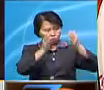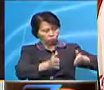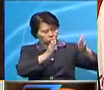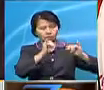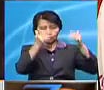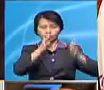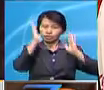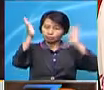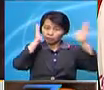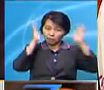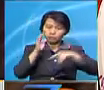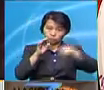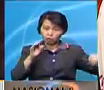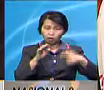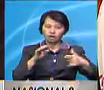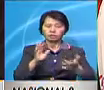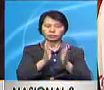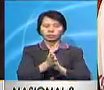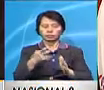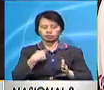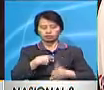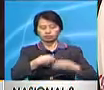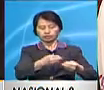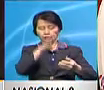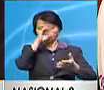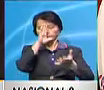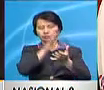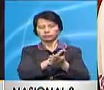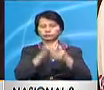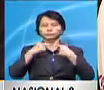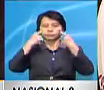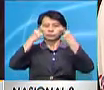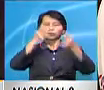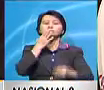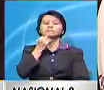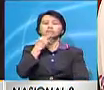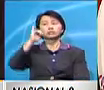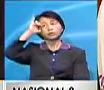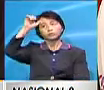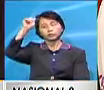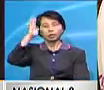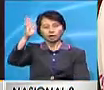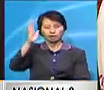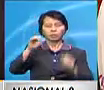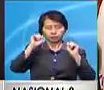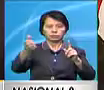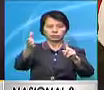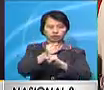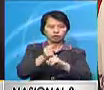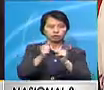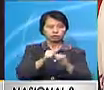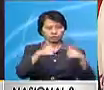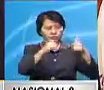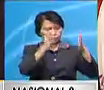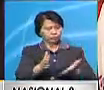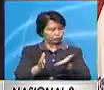kita. Justru itu kita menaruh kepercayaan, kejayaan manis ini insya-Allah akan kita capai dengan barisan pemain yang